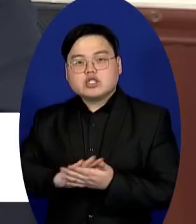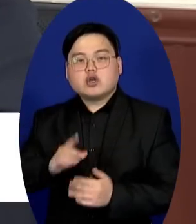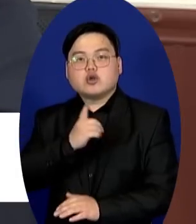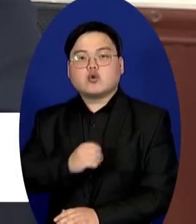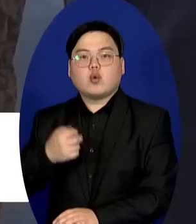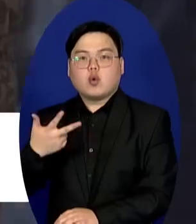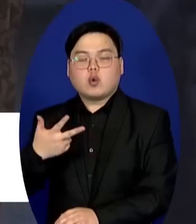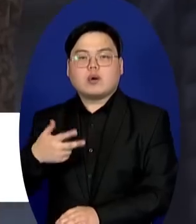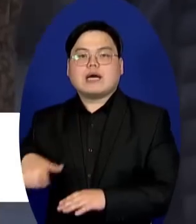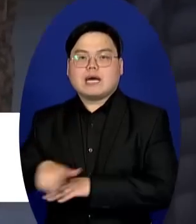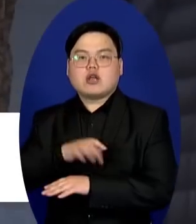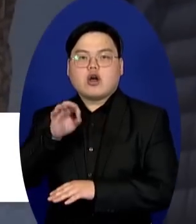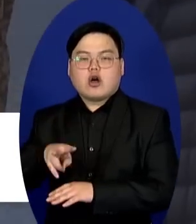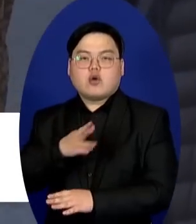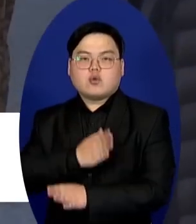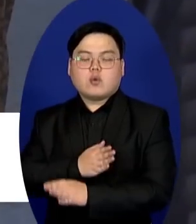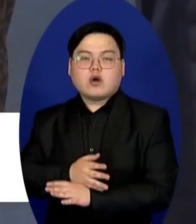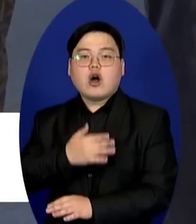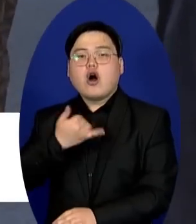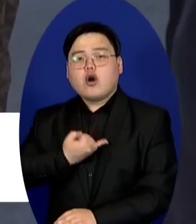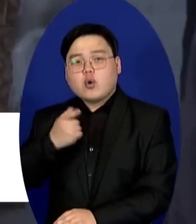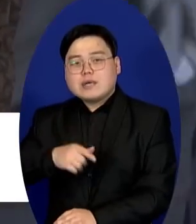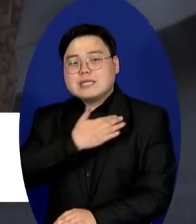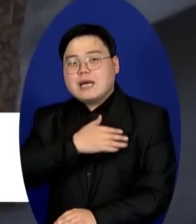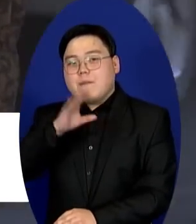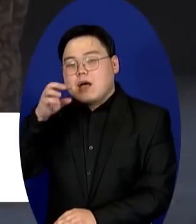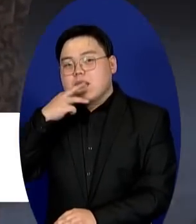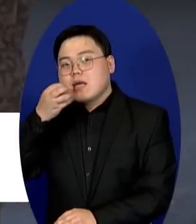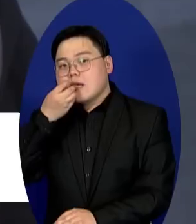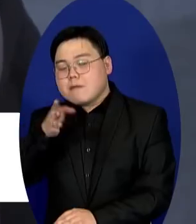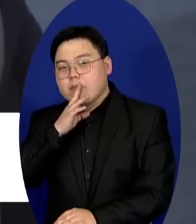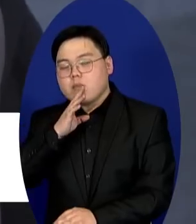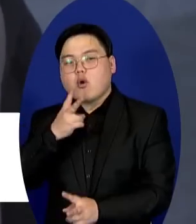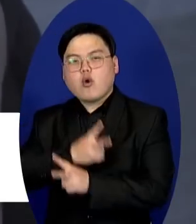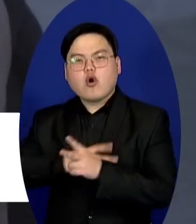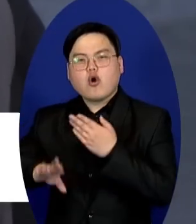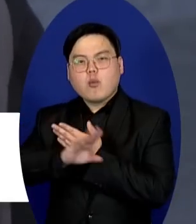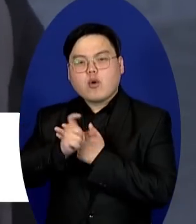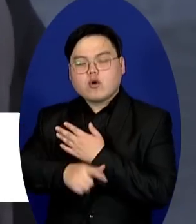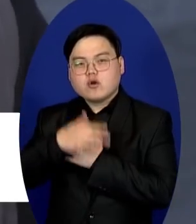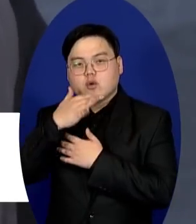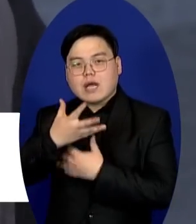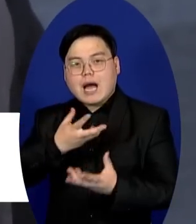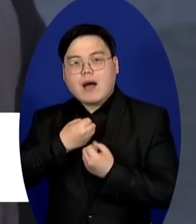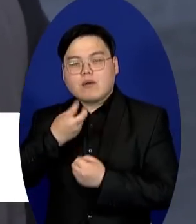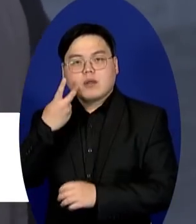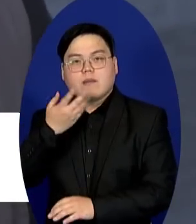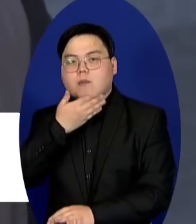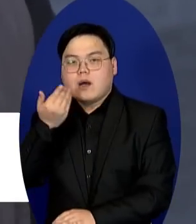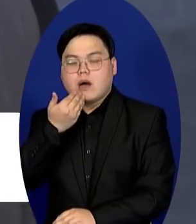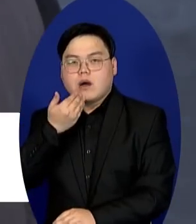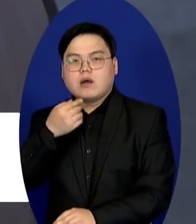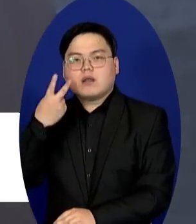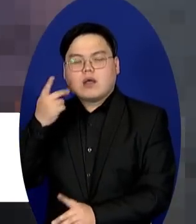сая тодорхойлсон. Хохирогч цагдаагийн байгууллагт ханддагч хуульч өмгөөлөгч зэрэг мэрэгжлийн хүмүүсээс зөвлөгөө авдаггүй. Түнчлэн